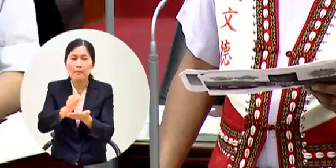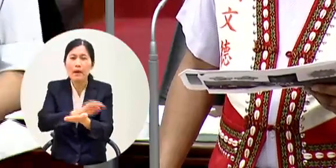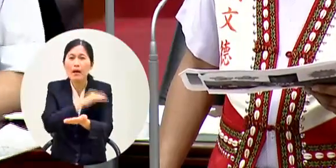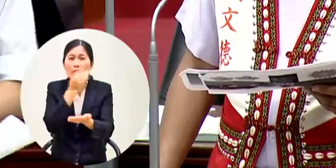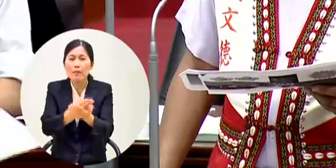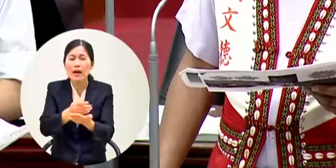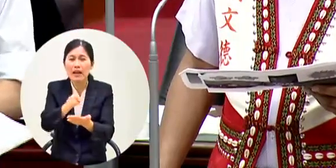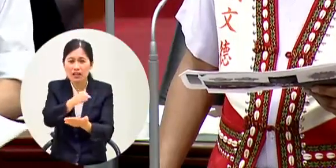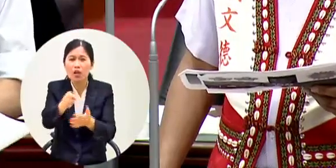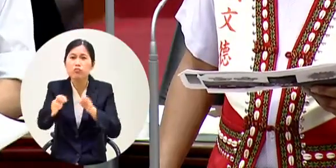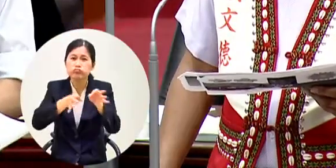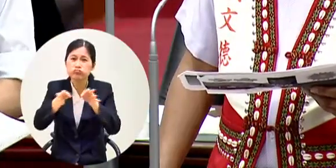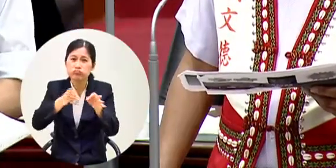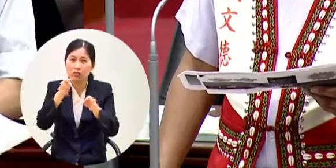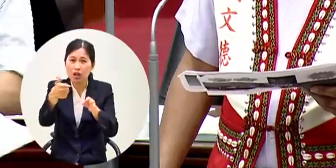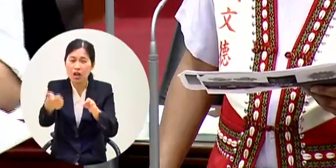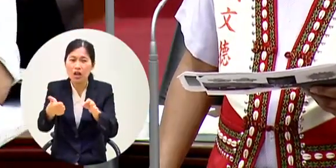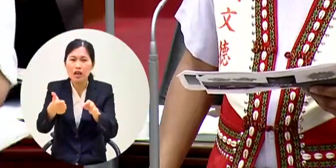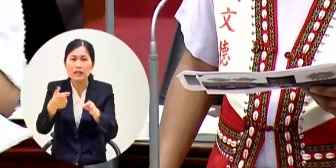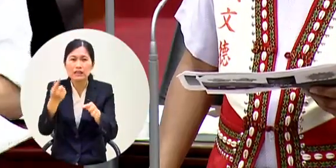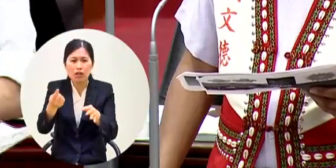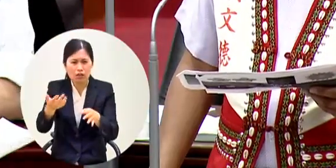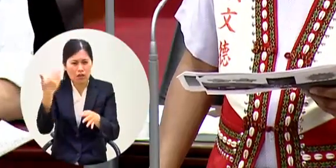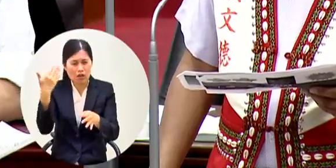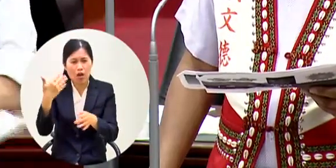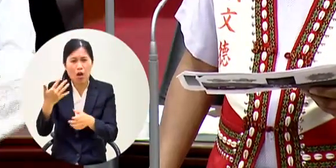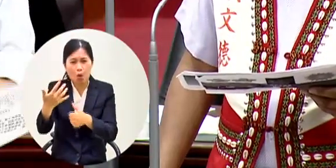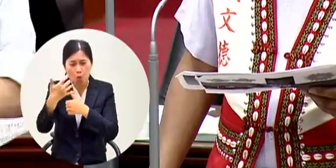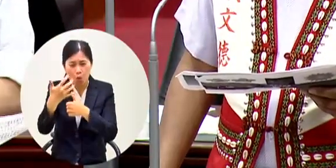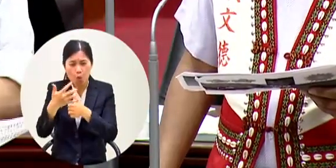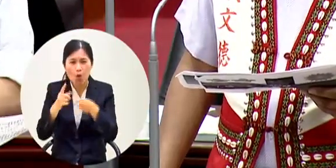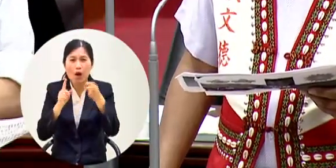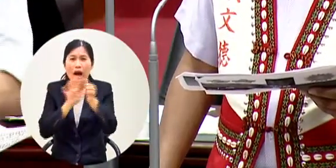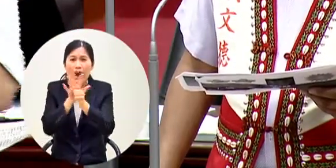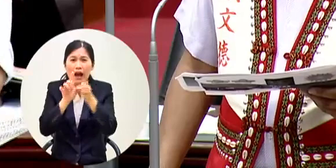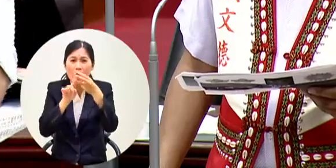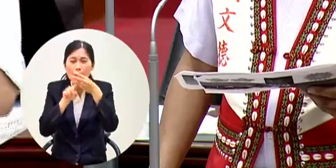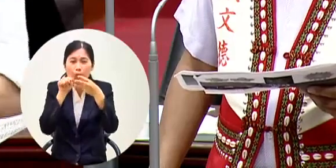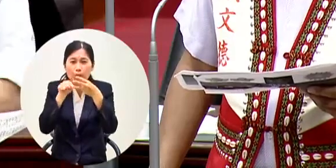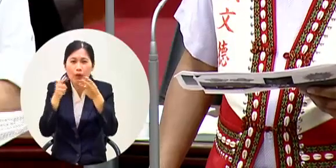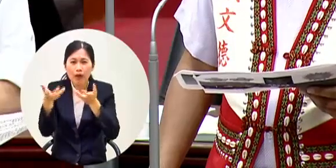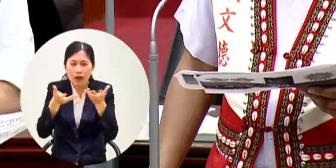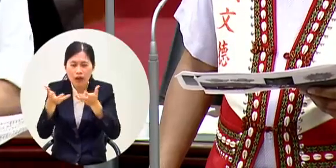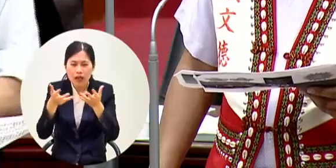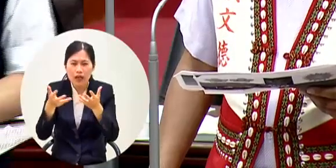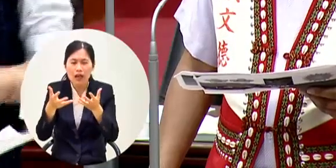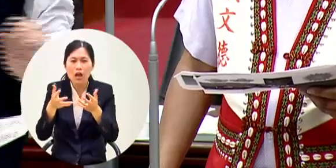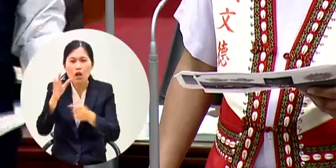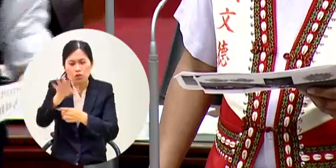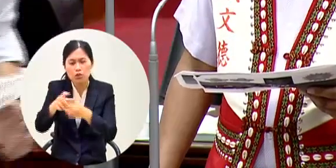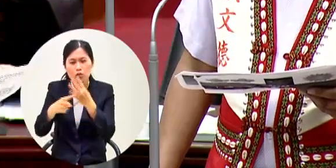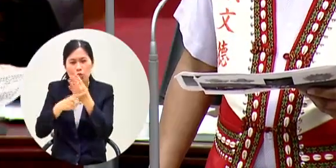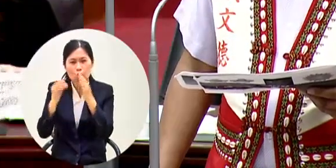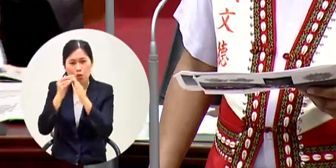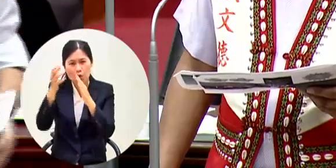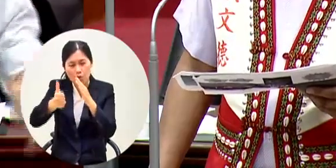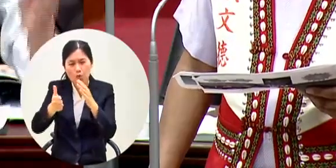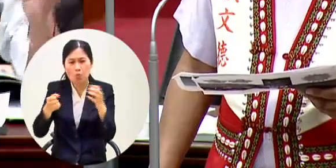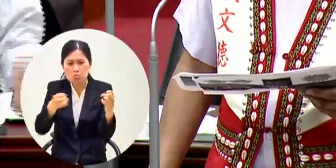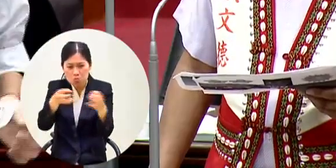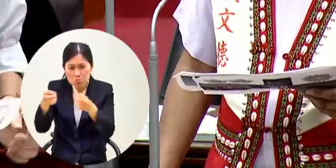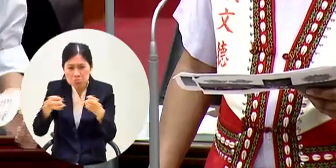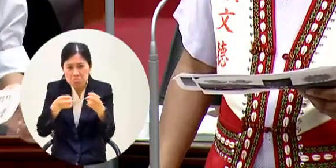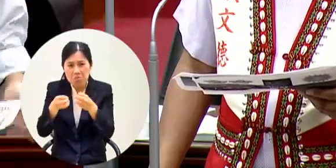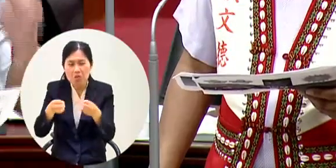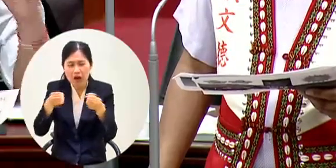走到个人的消费者，他显然要走到一些像连锁的通路。事实上赖议员上次执行我爱